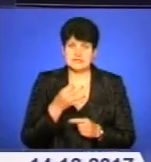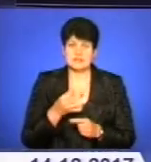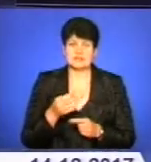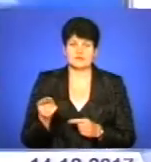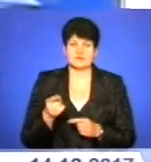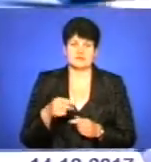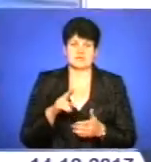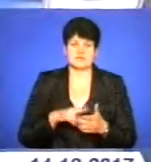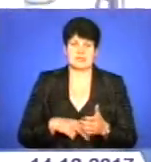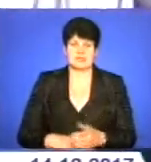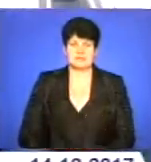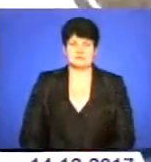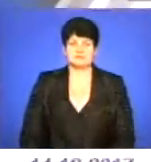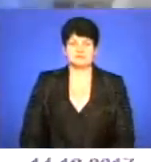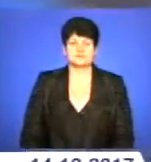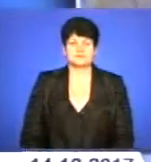митниці.